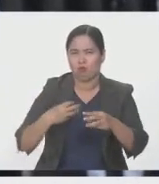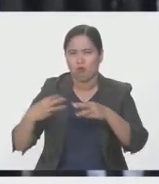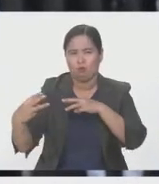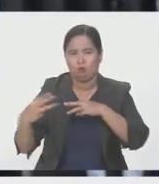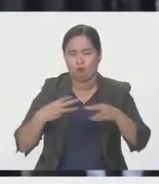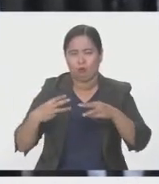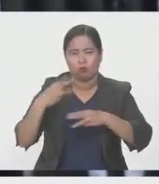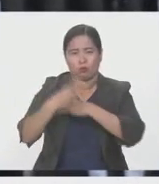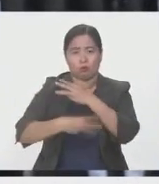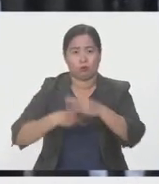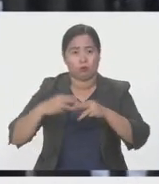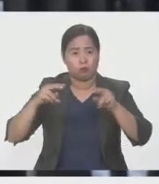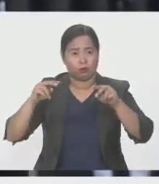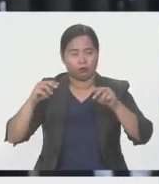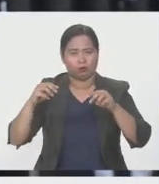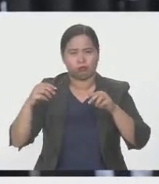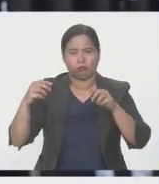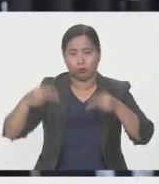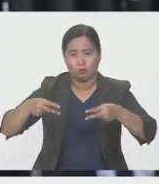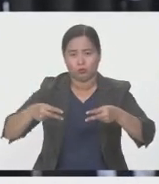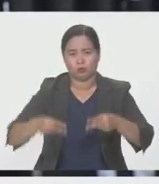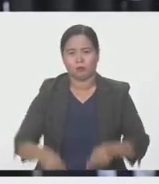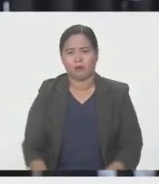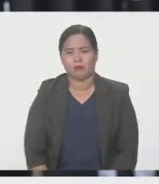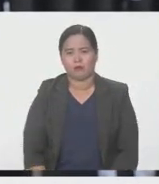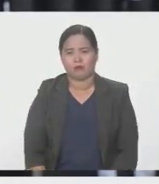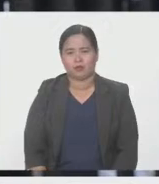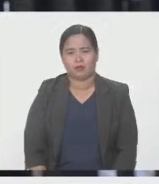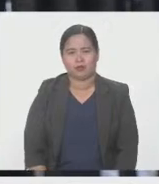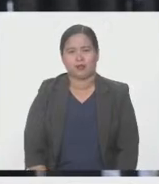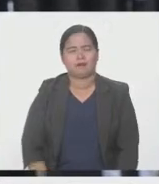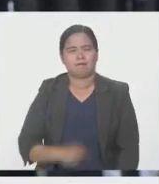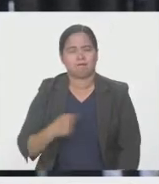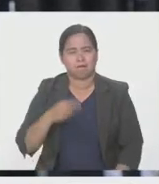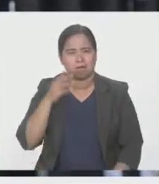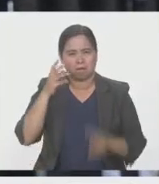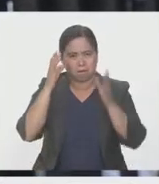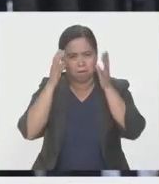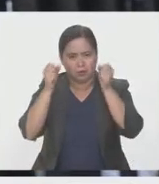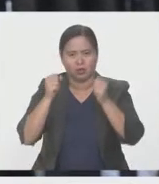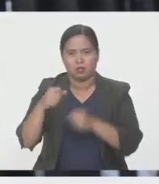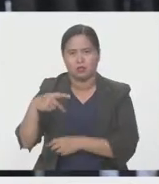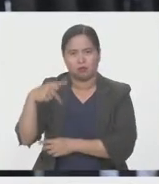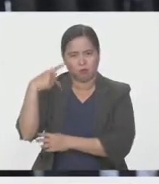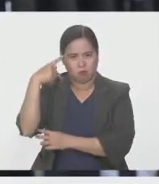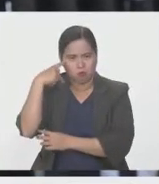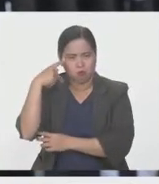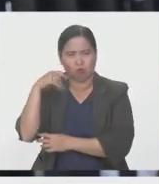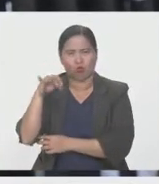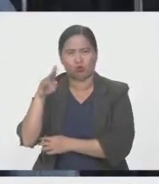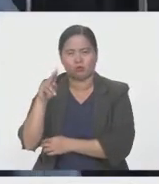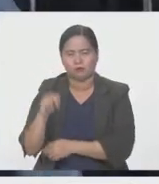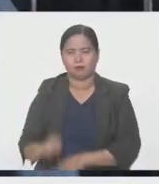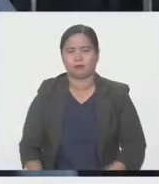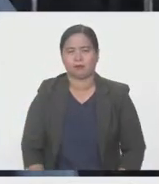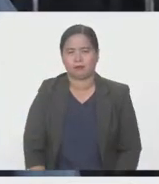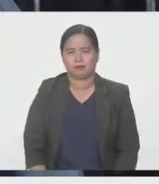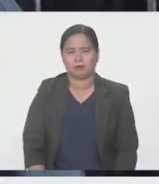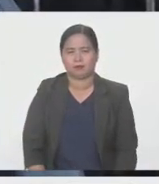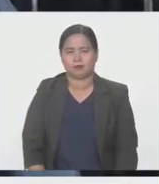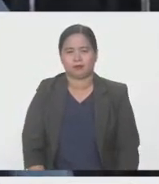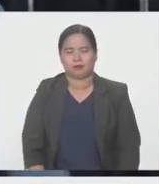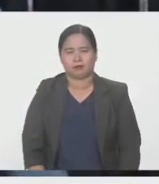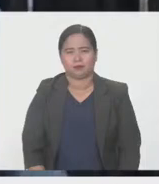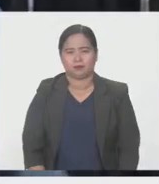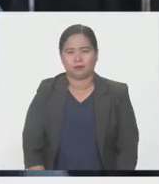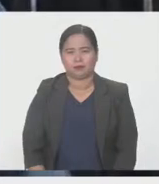Лучший президент. Это наш президент. Путин, не пользуйтесь своими. Так